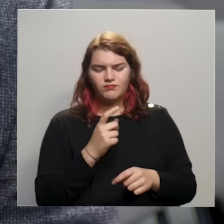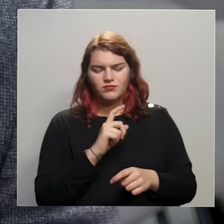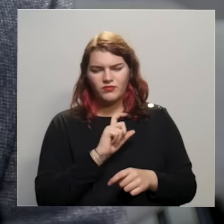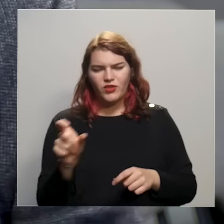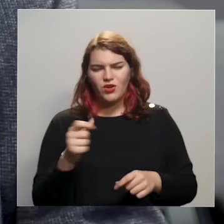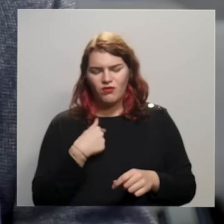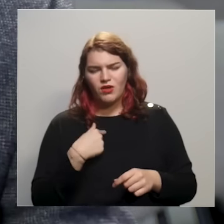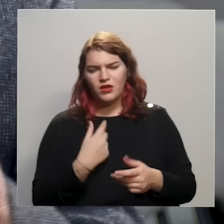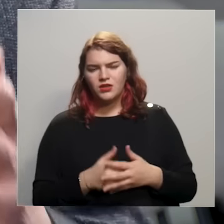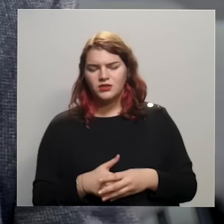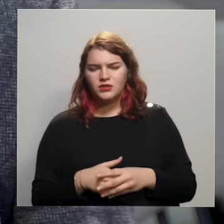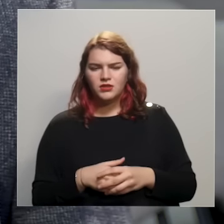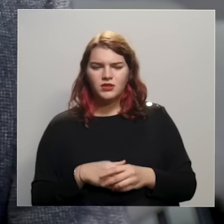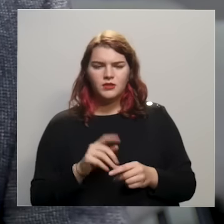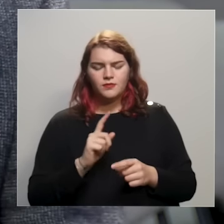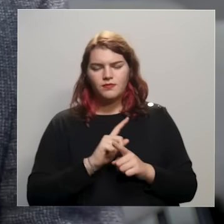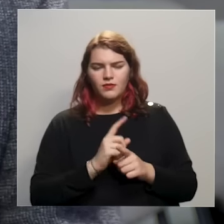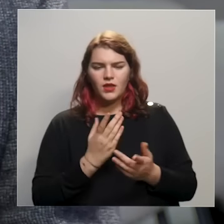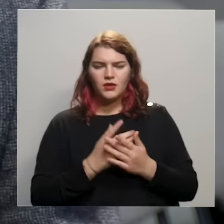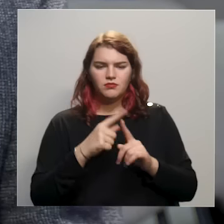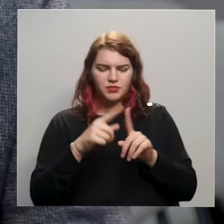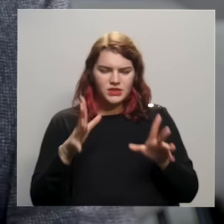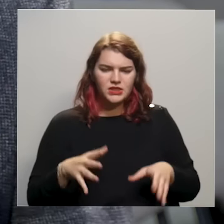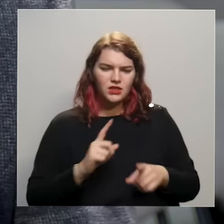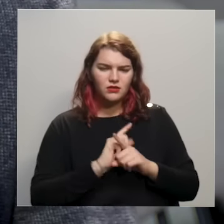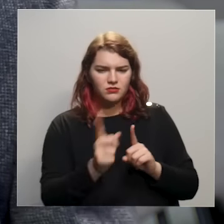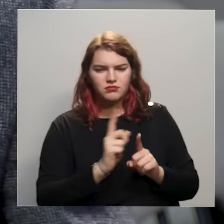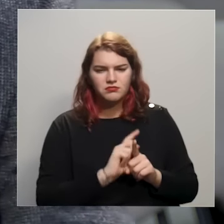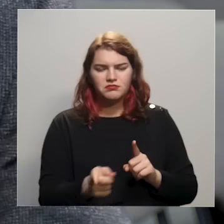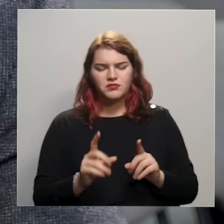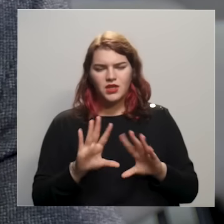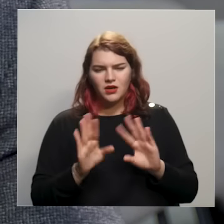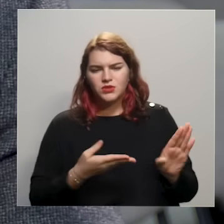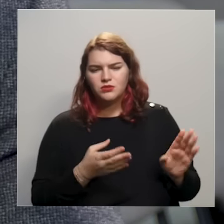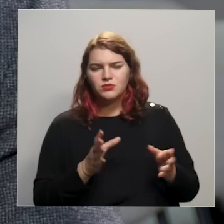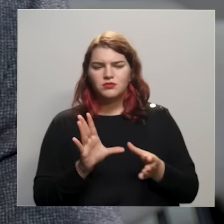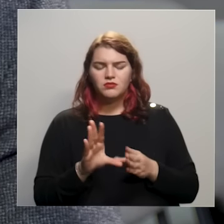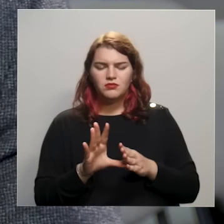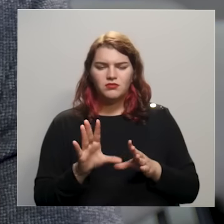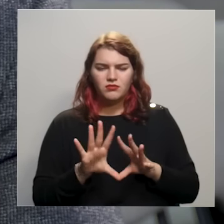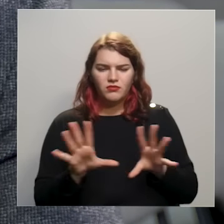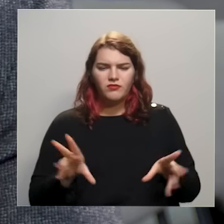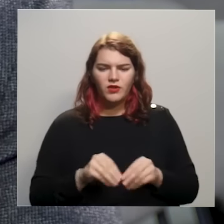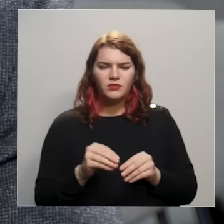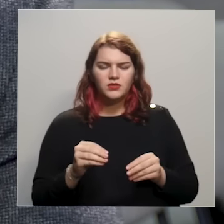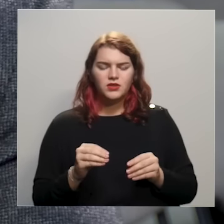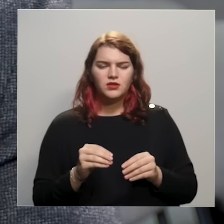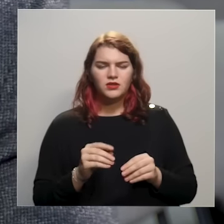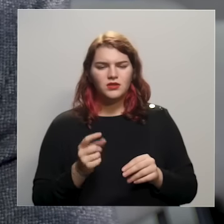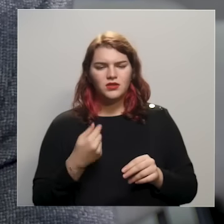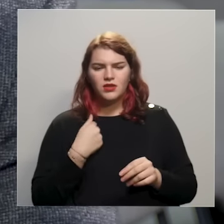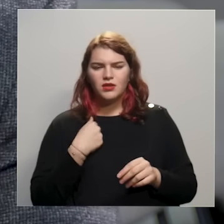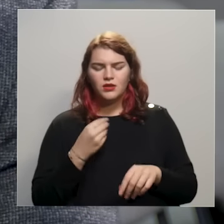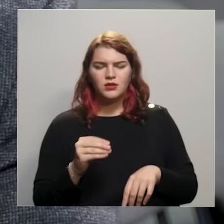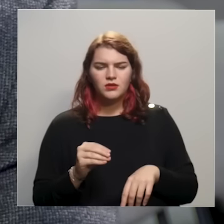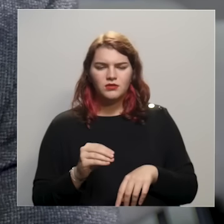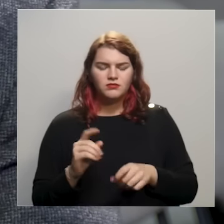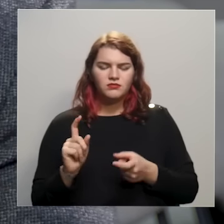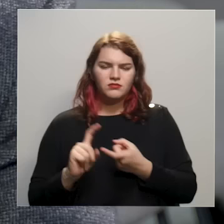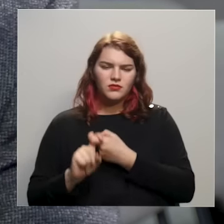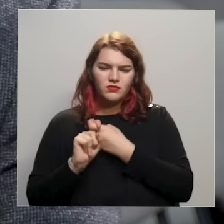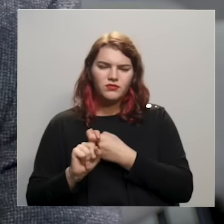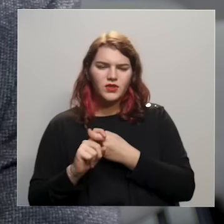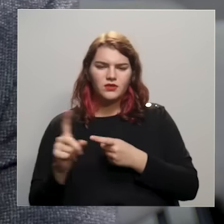iară ceva. Nu m-a spus nimeni nimica. Eu eram într-o relație nu prea bună cu cumnata mea, care